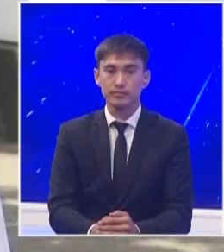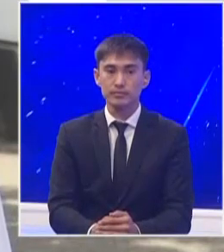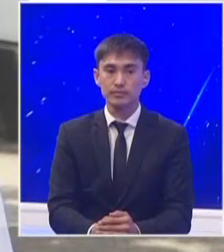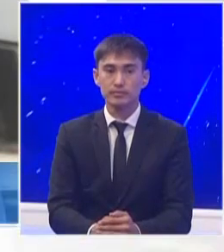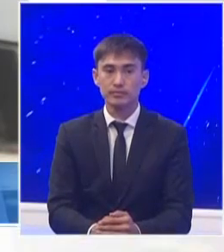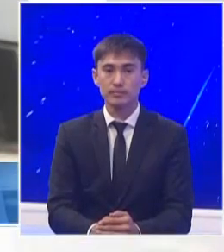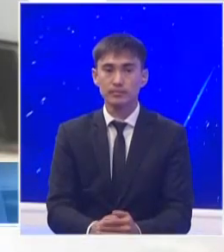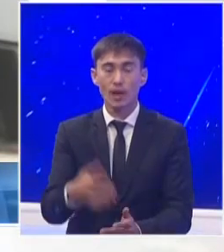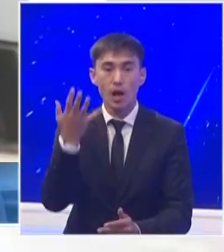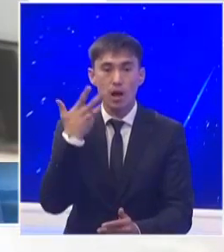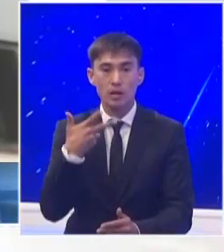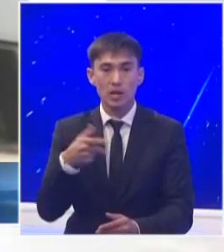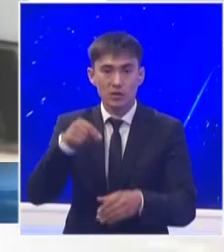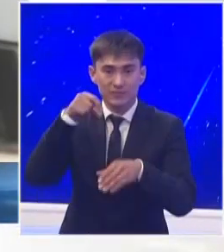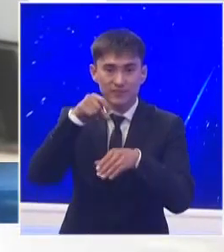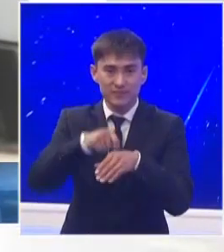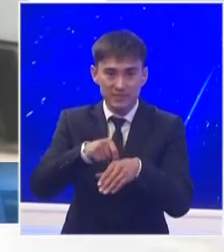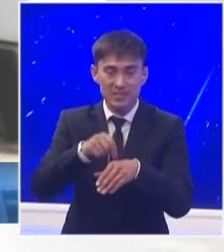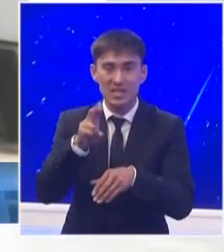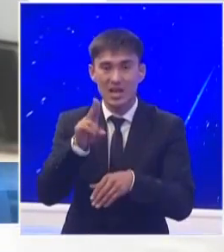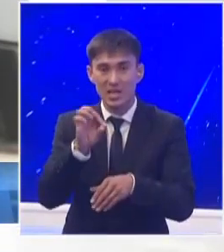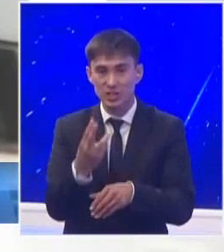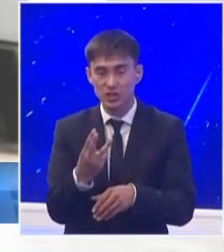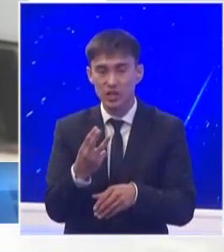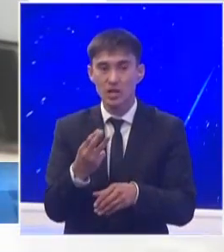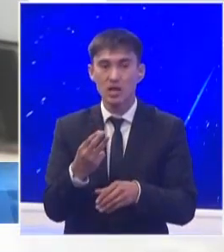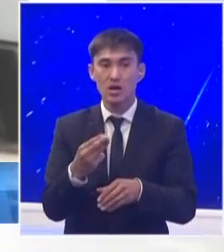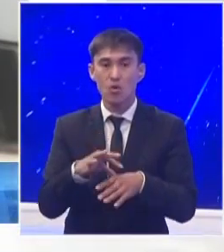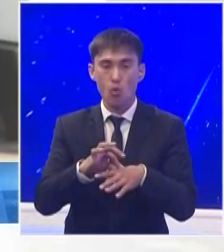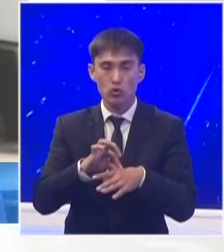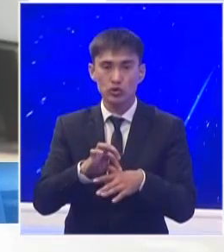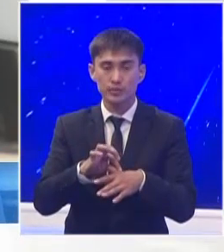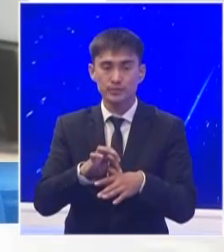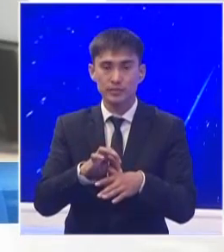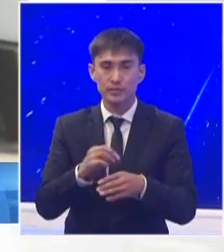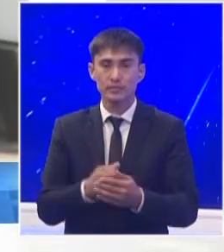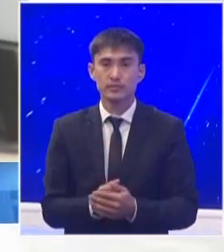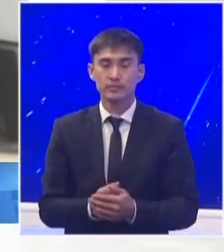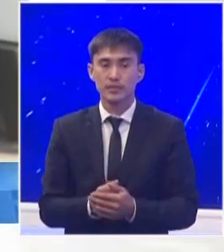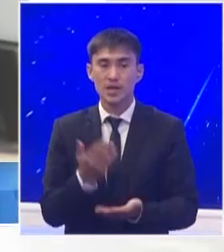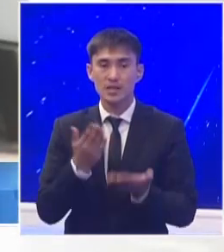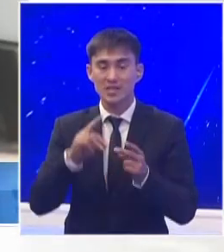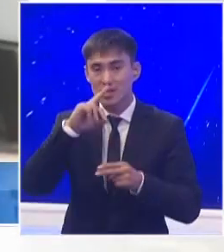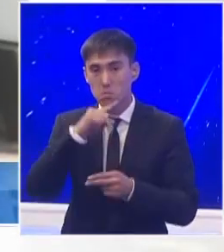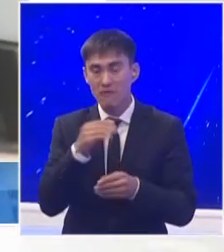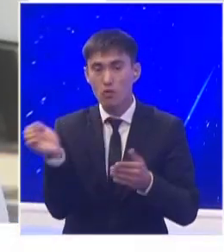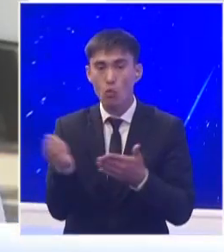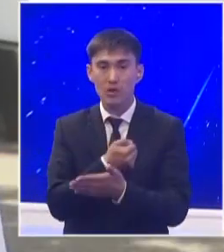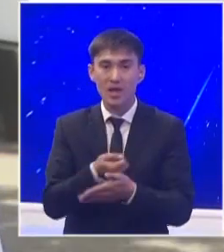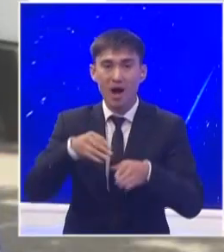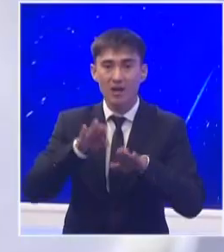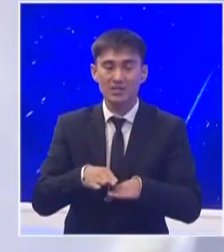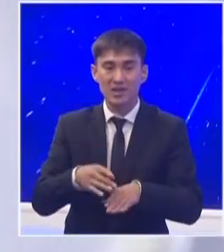Когда идет присасывание клеща кожным покровом, если неправильно убрать, то